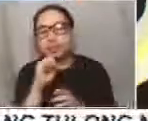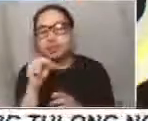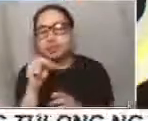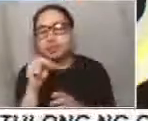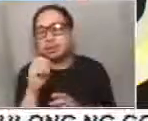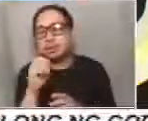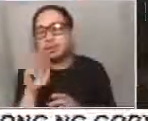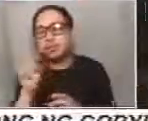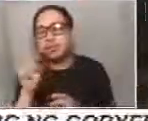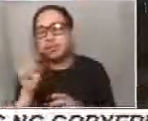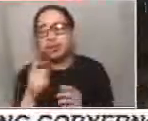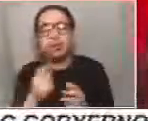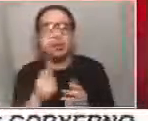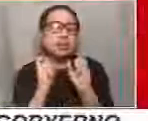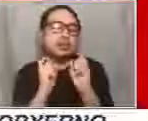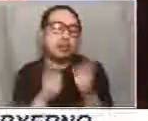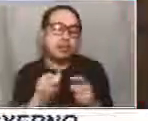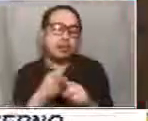and Shine Mela.